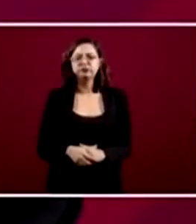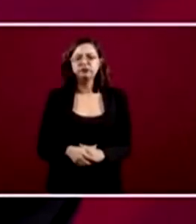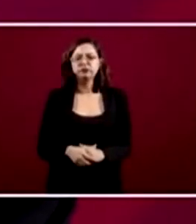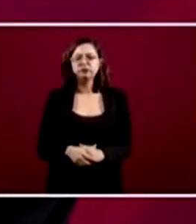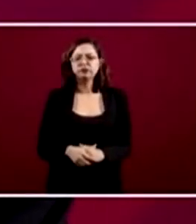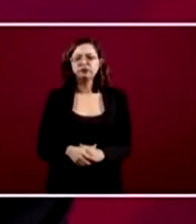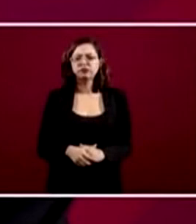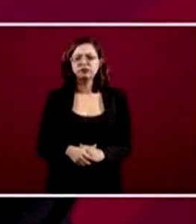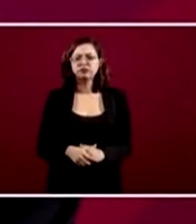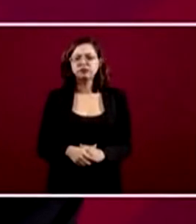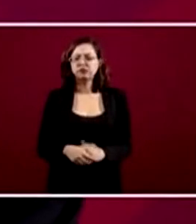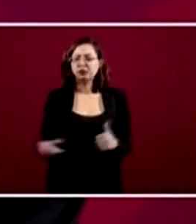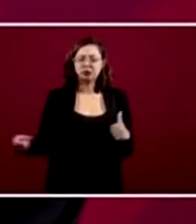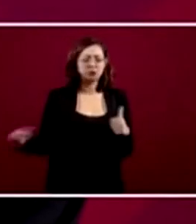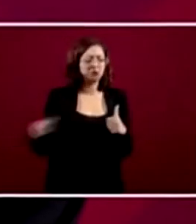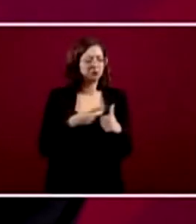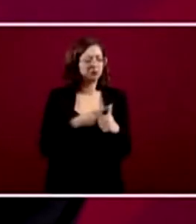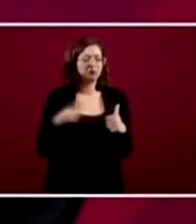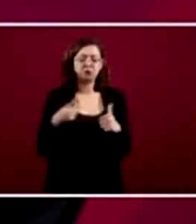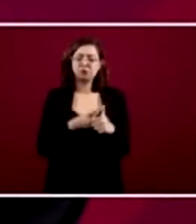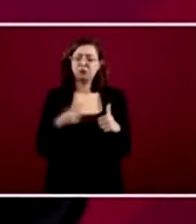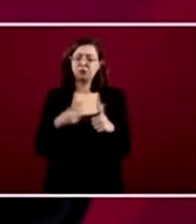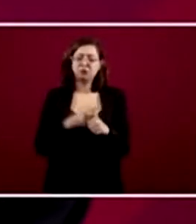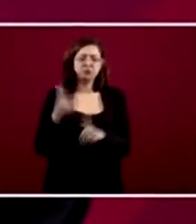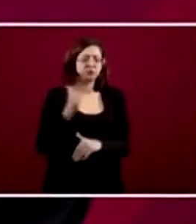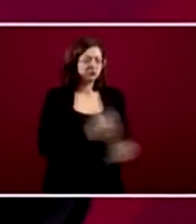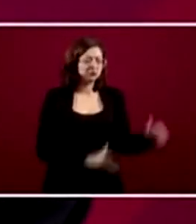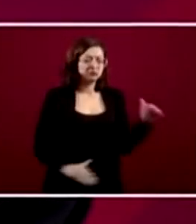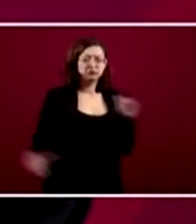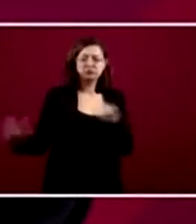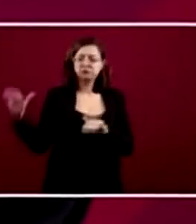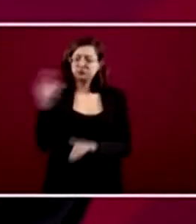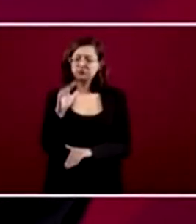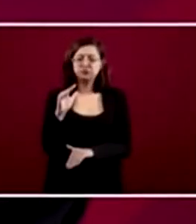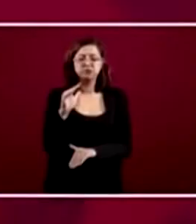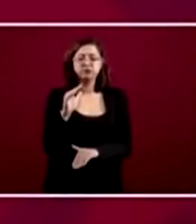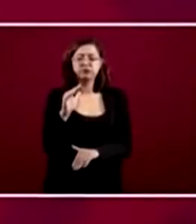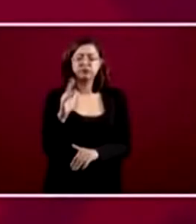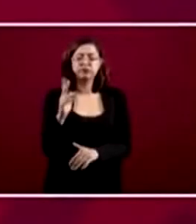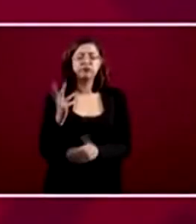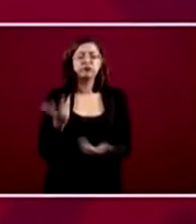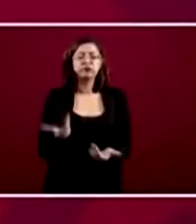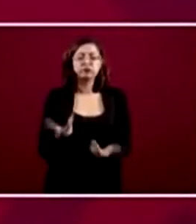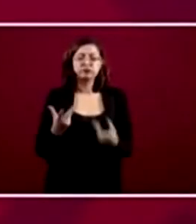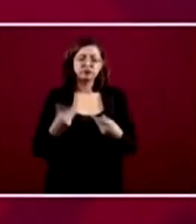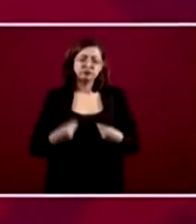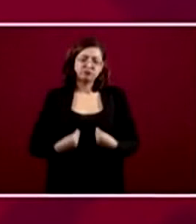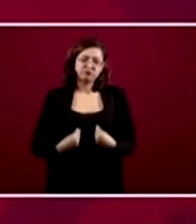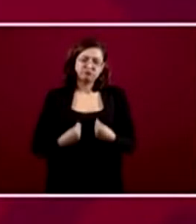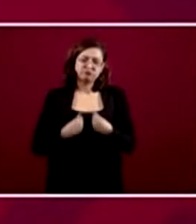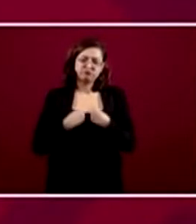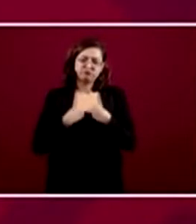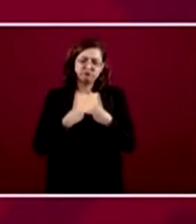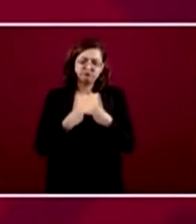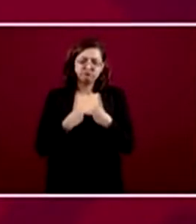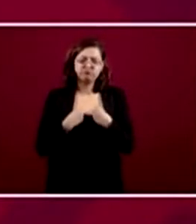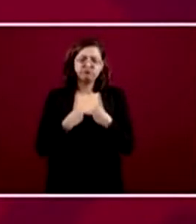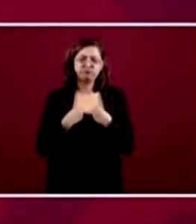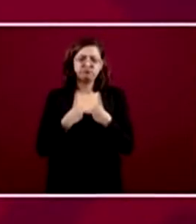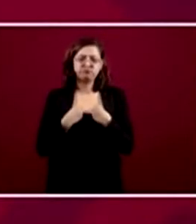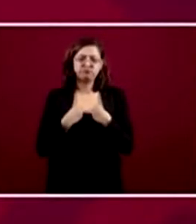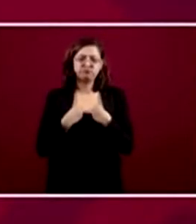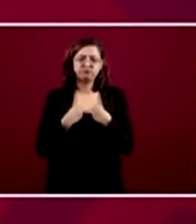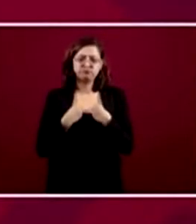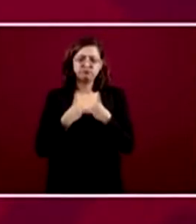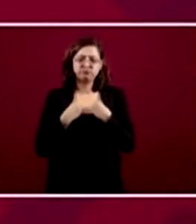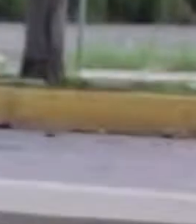2.000 bis 3.000 Einsatzkräfte benötigt und wir hätten aus Hubschraubern mit Maschinengewehren schießen müssen. Wir hatten die Information, dass sie auf